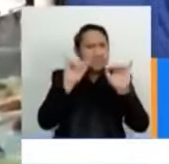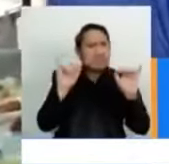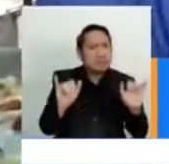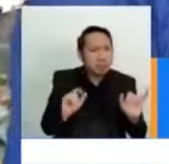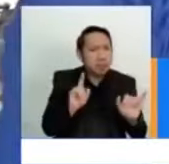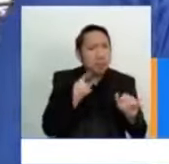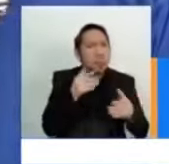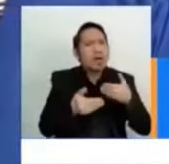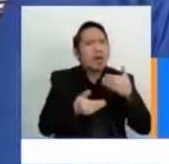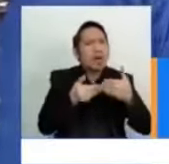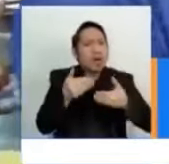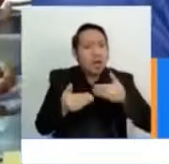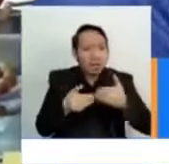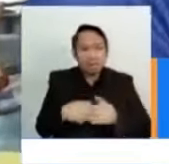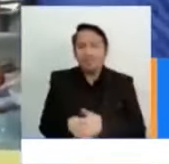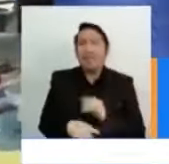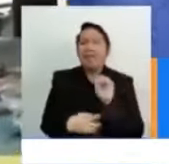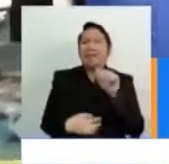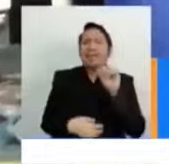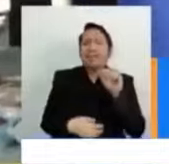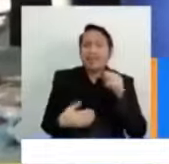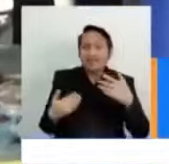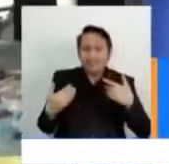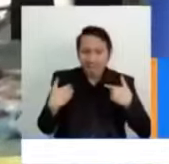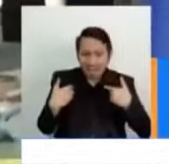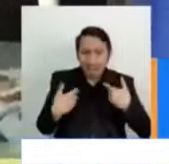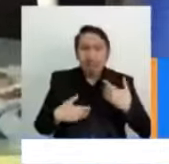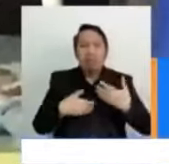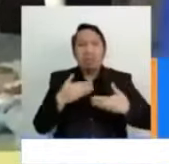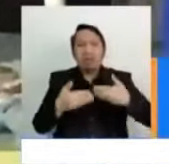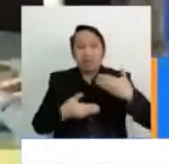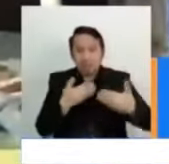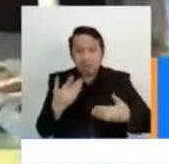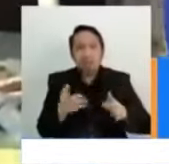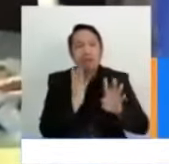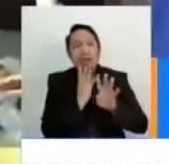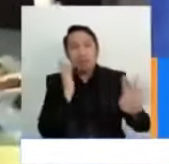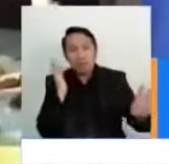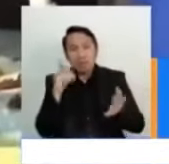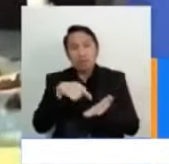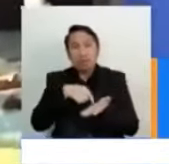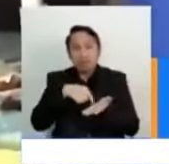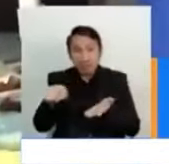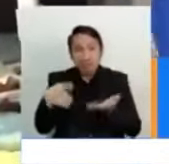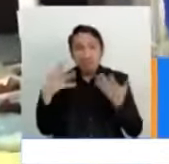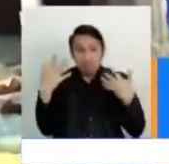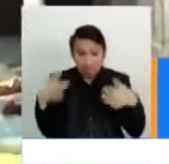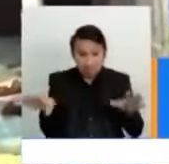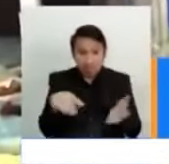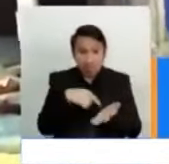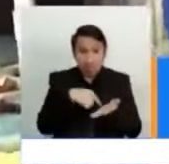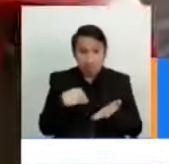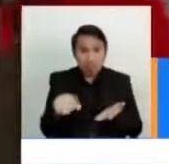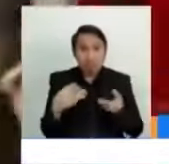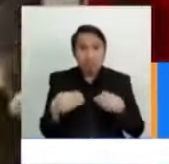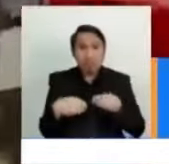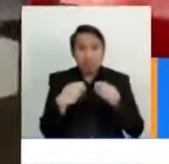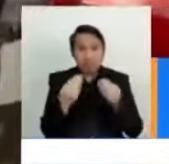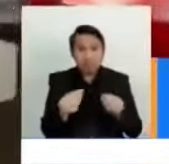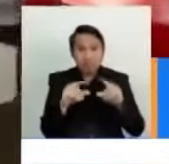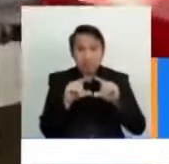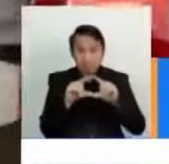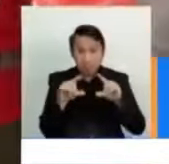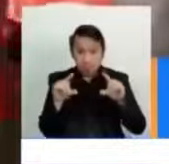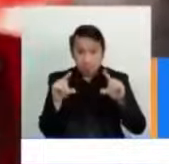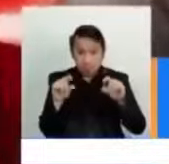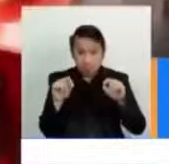Ay, yes, meron naman tayong mga sistema. Kasi una muna, pila, tapos magbabayad. Tapos after mo magbayad, bibigyan ka namin ng coupon. Oh. Tapos